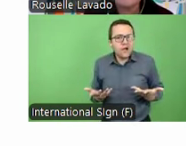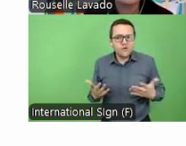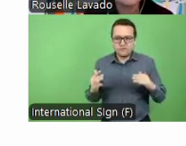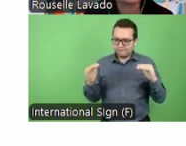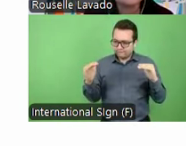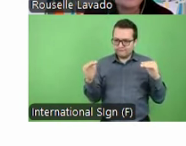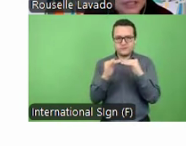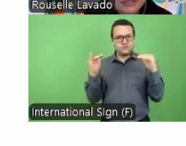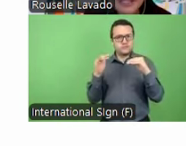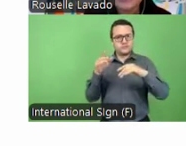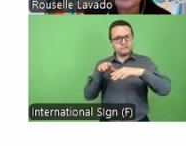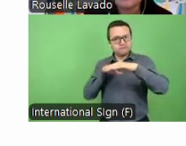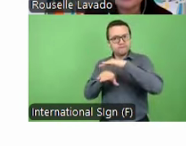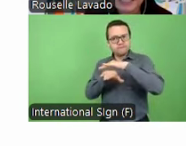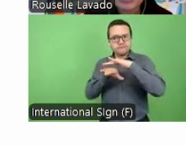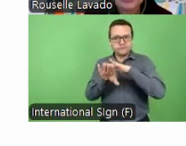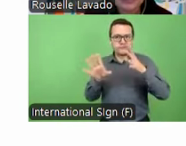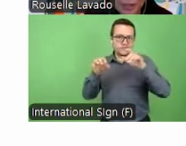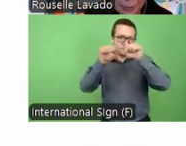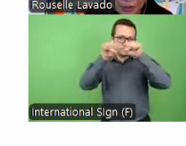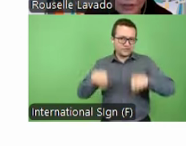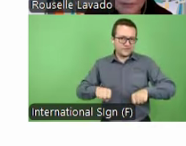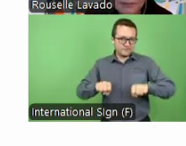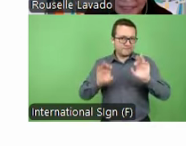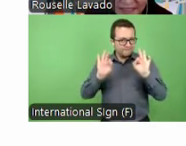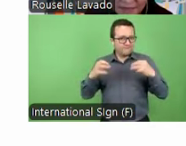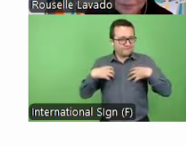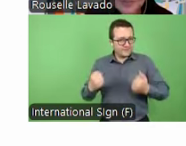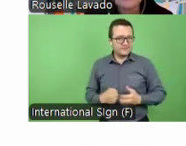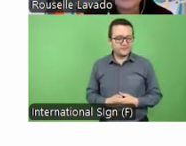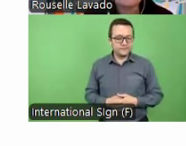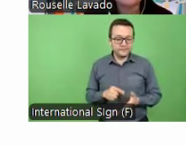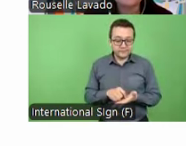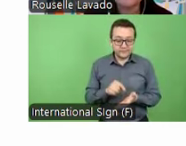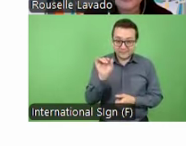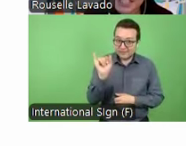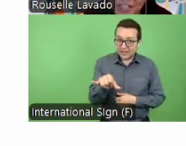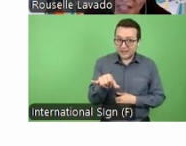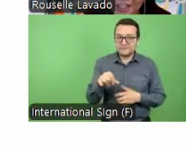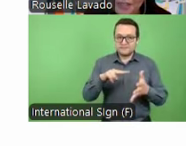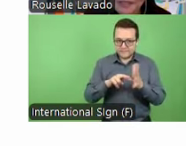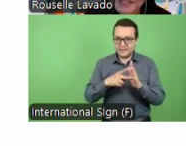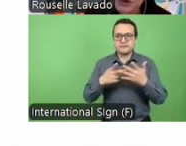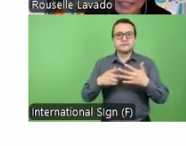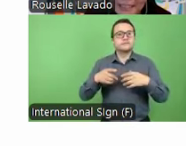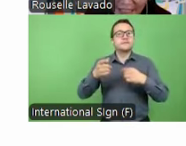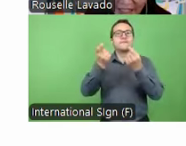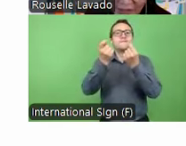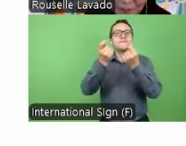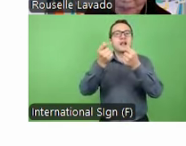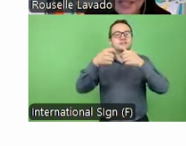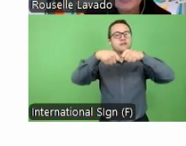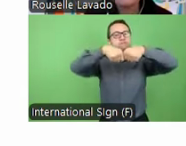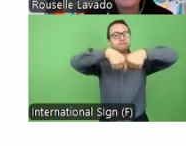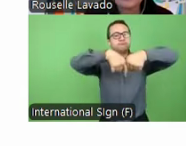l'accès à la garantie de l'équité dans l'utilisation du système de santé. Alors, un cadre de protection financière solide